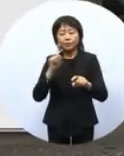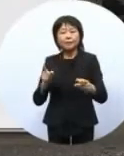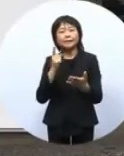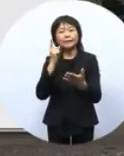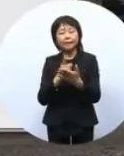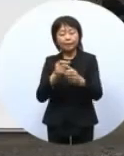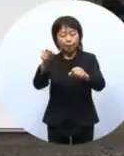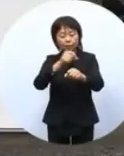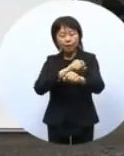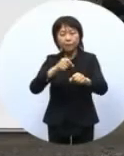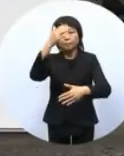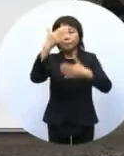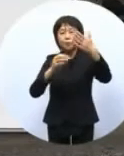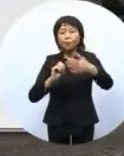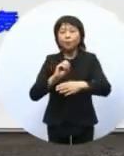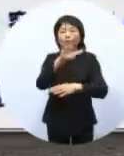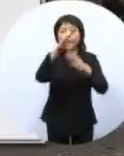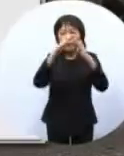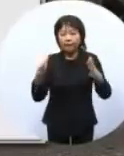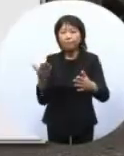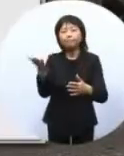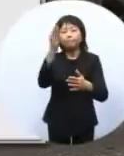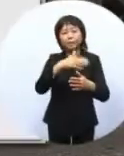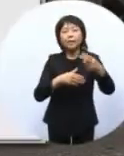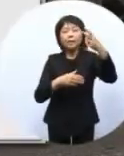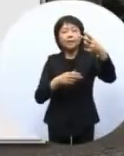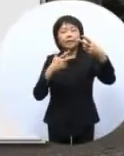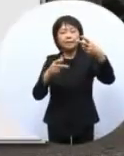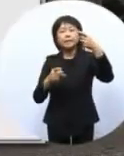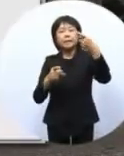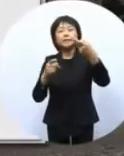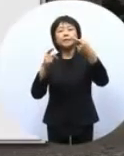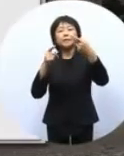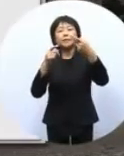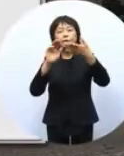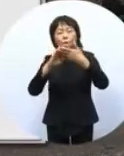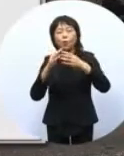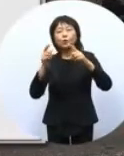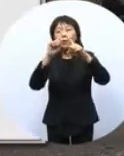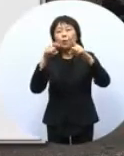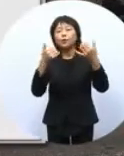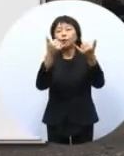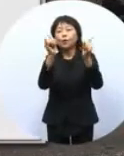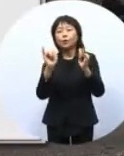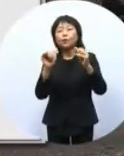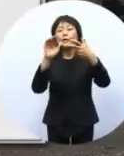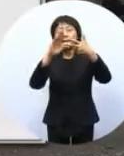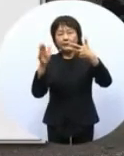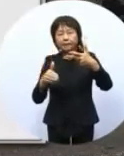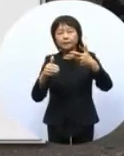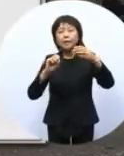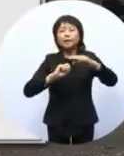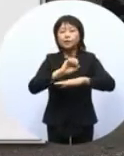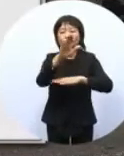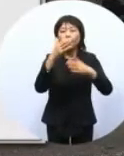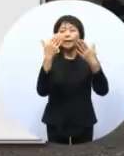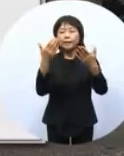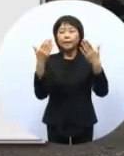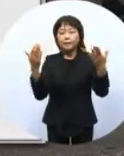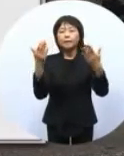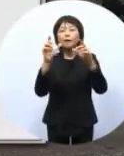のプレミアム上映会を皮切りに、西一町の公共施設で上映及び展示による発表が行われ